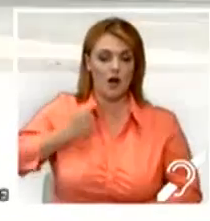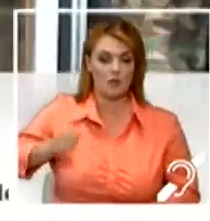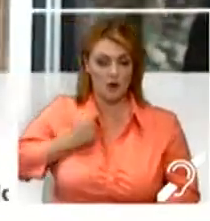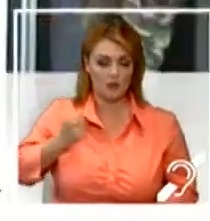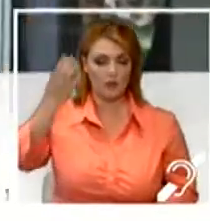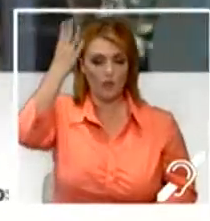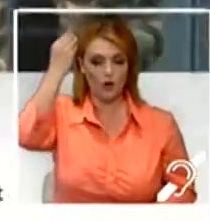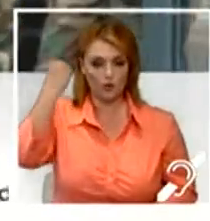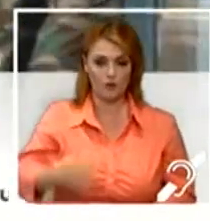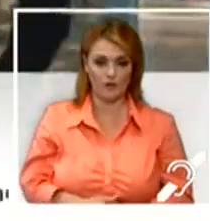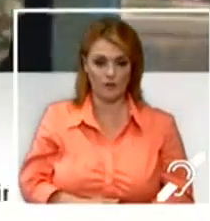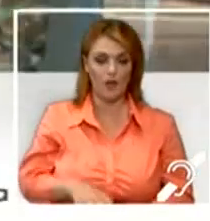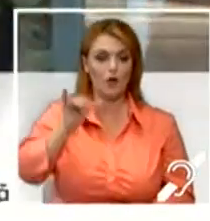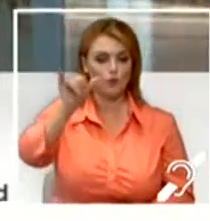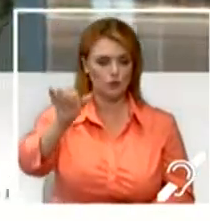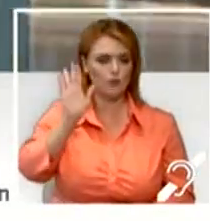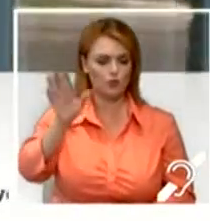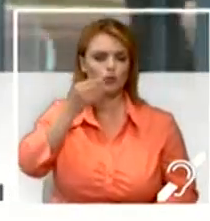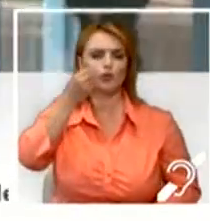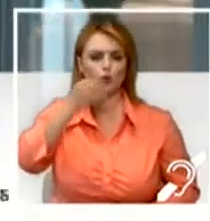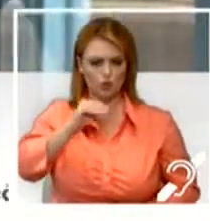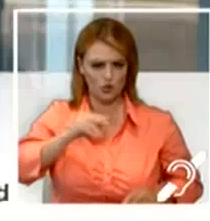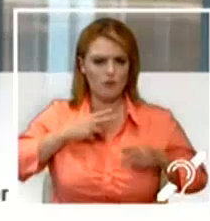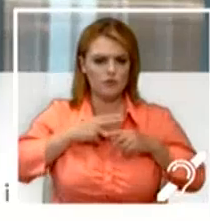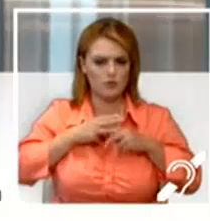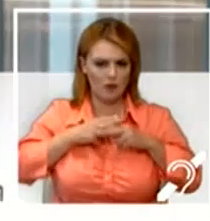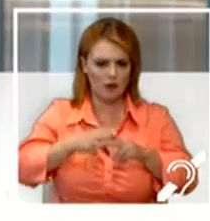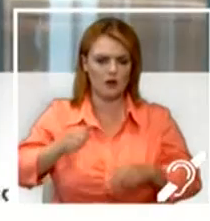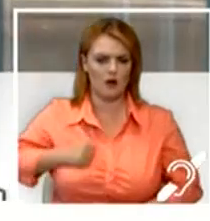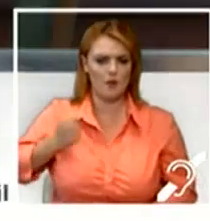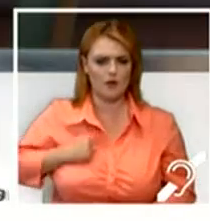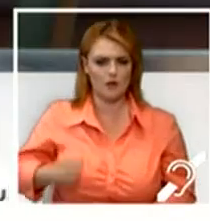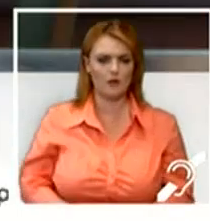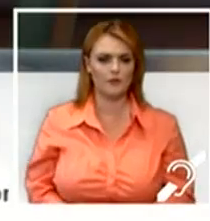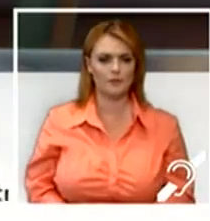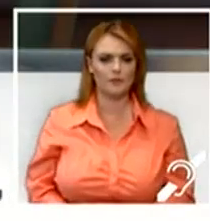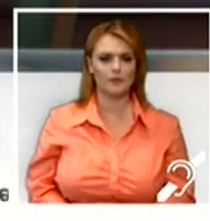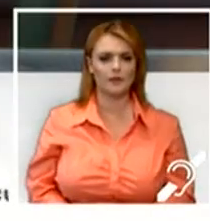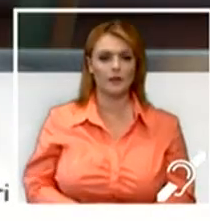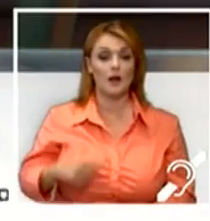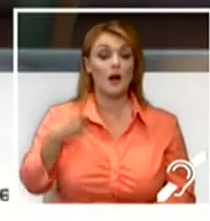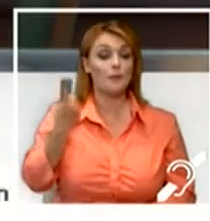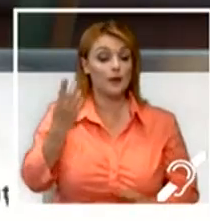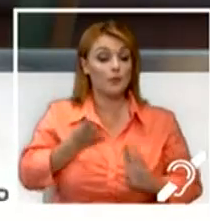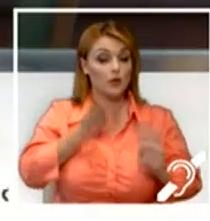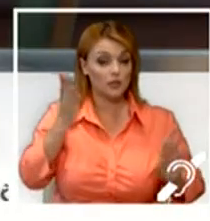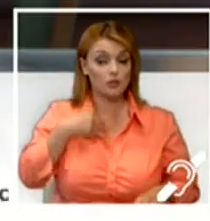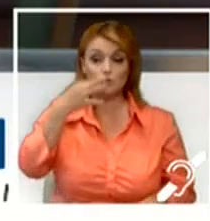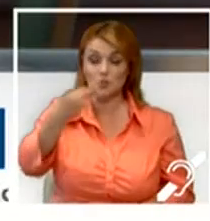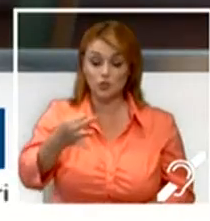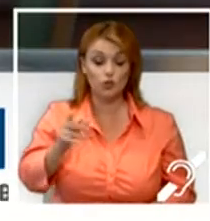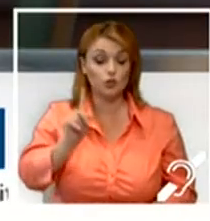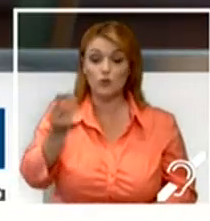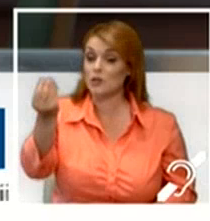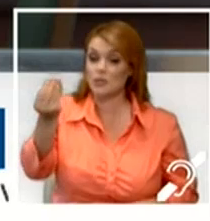ultimă generație, pe care le vor utiliza în medie circa 40 de ani de acum înainte. În primul rând, nu sunt bani. Este